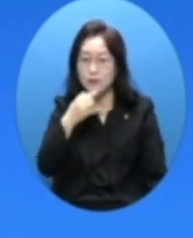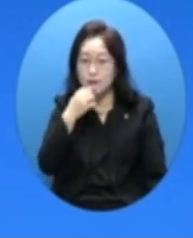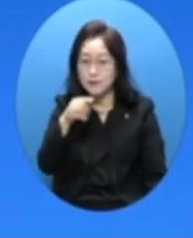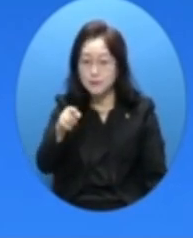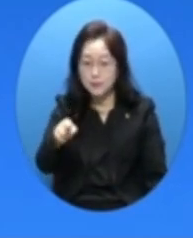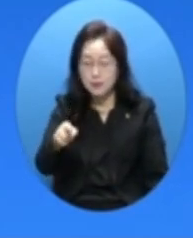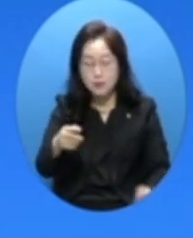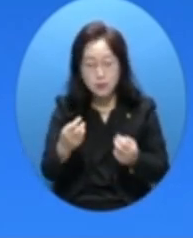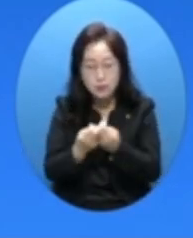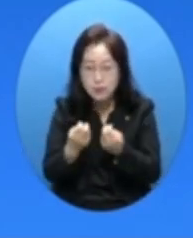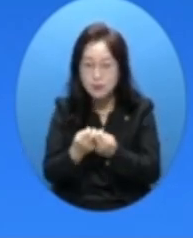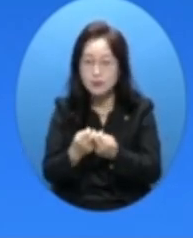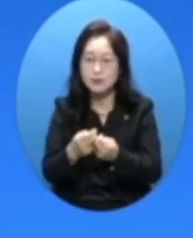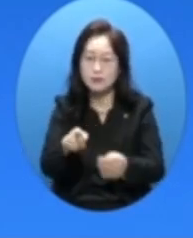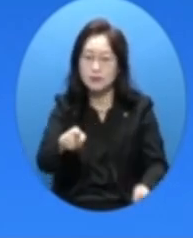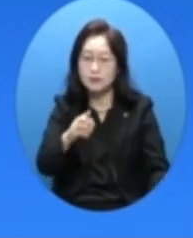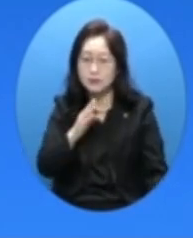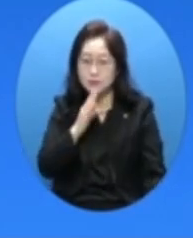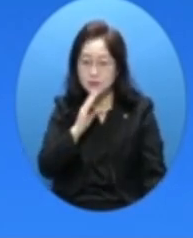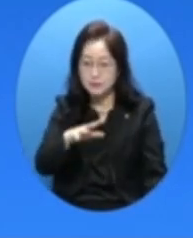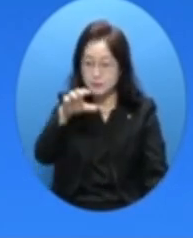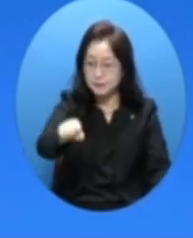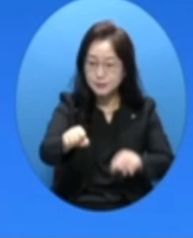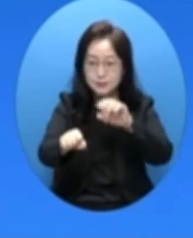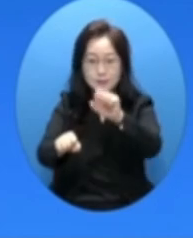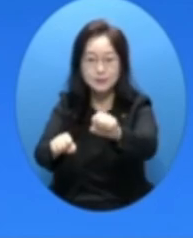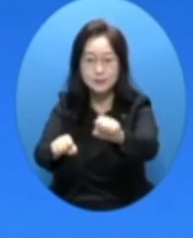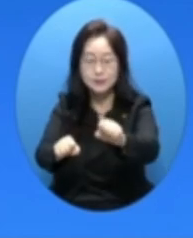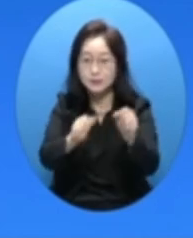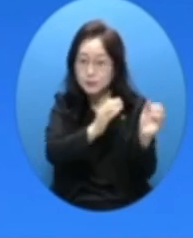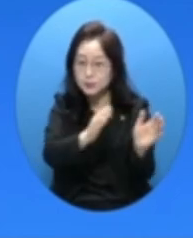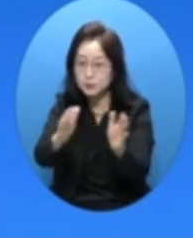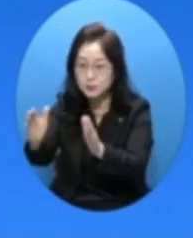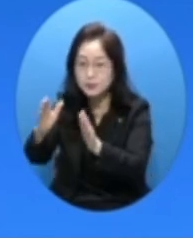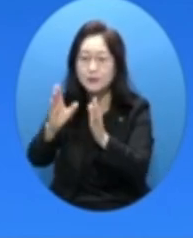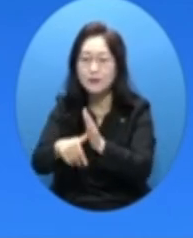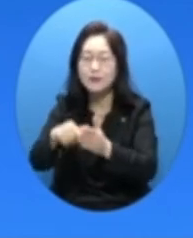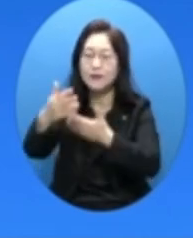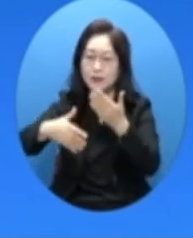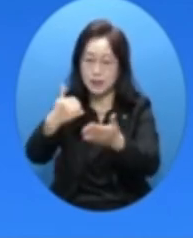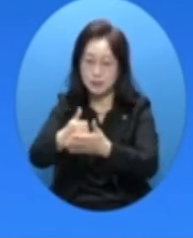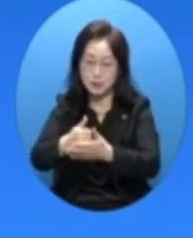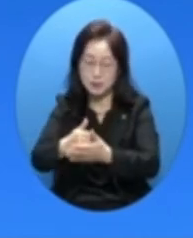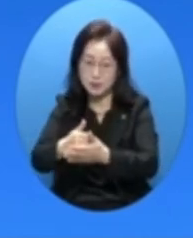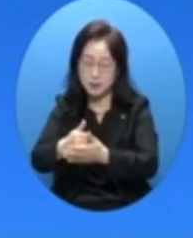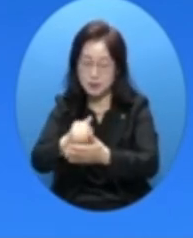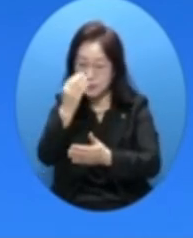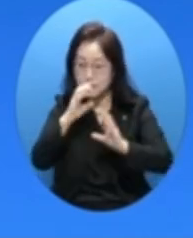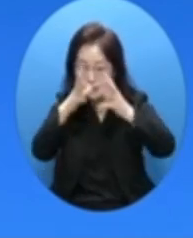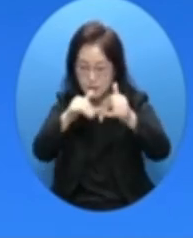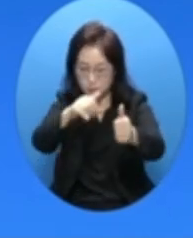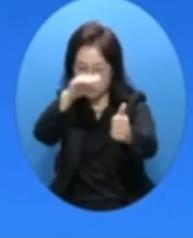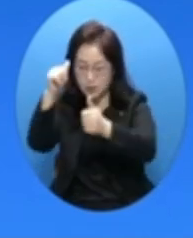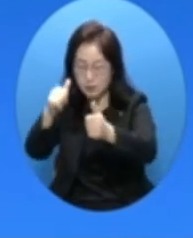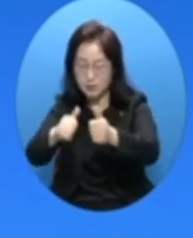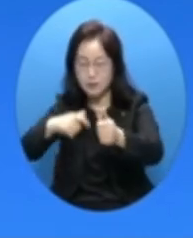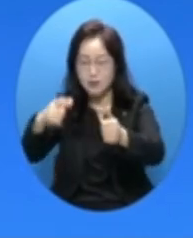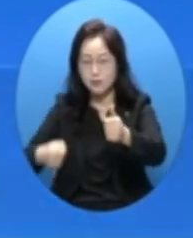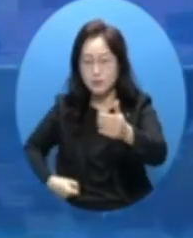위해서 저들이 준비해 나갈 때 하나님께서 말씀이 강하고 담대한